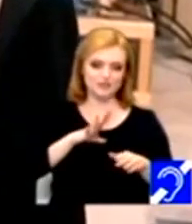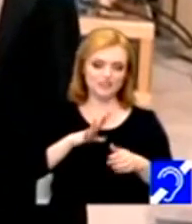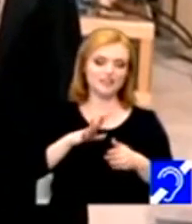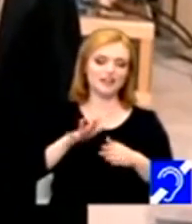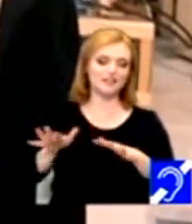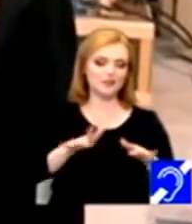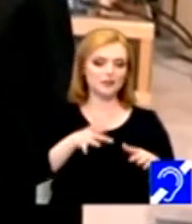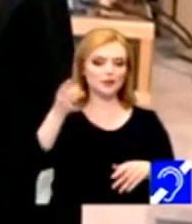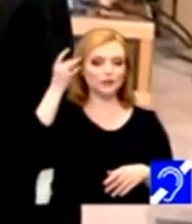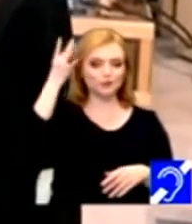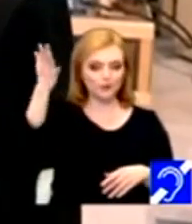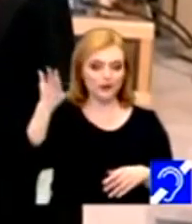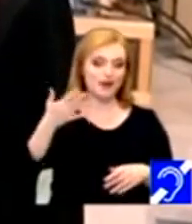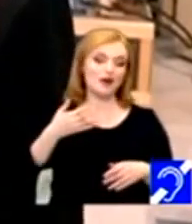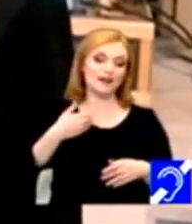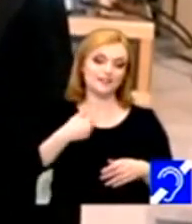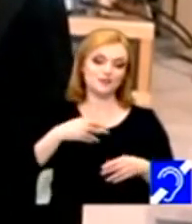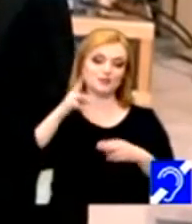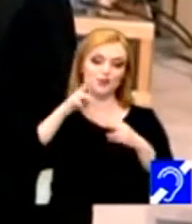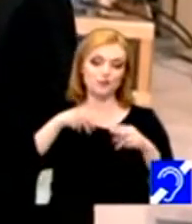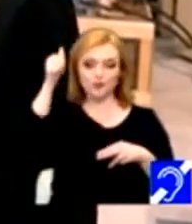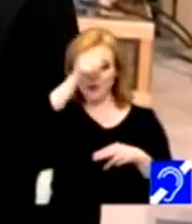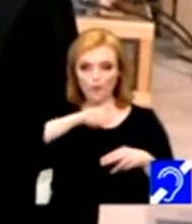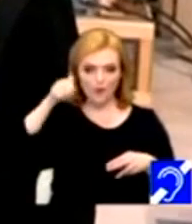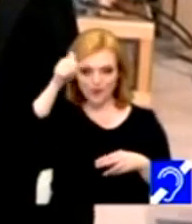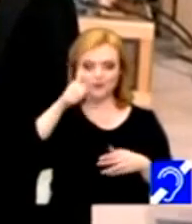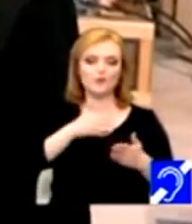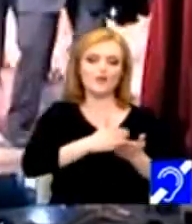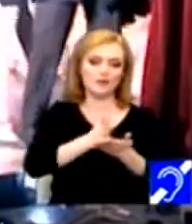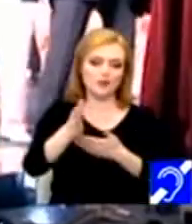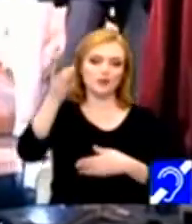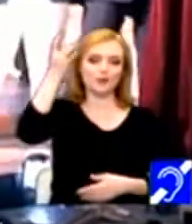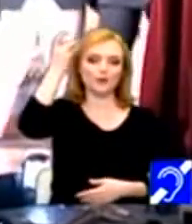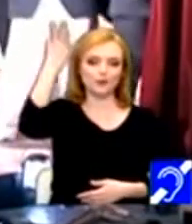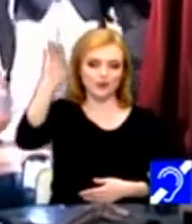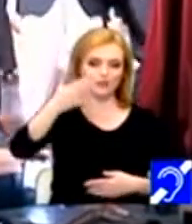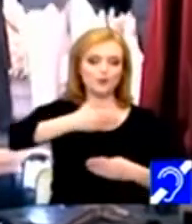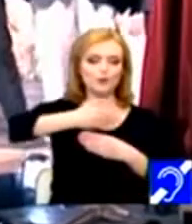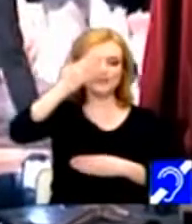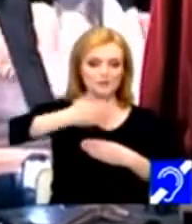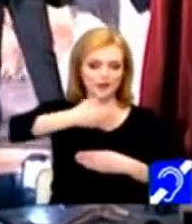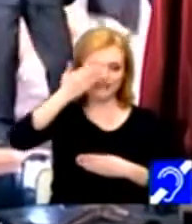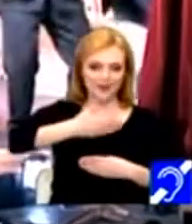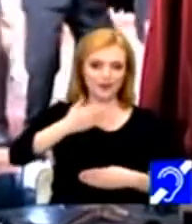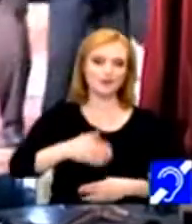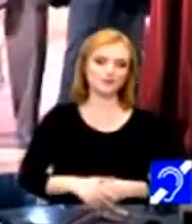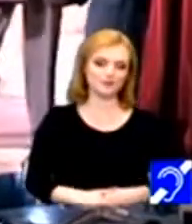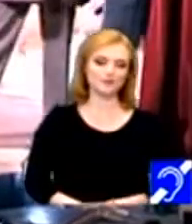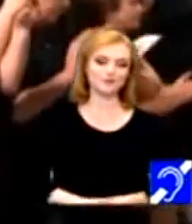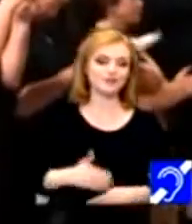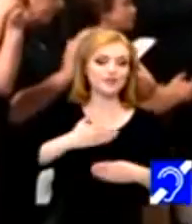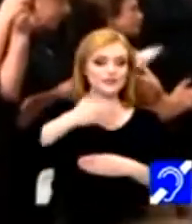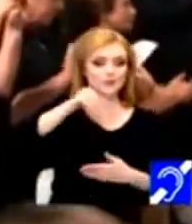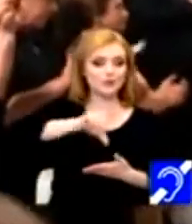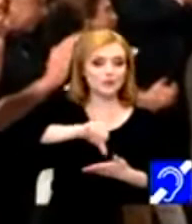fantastic decât să încheiem acest an cu o reprezentație de excepție a Teatrului Radu Stanca din Sibiu. La spectacol